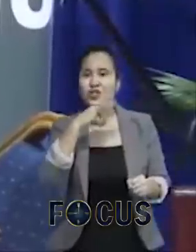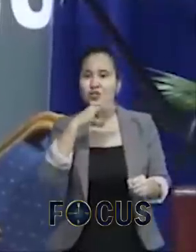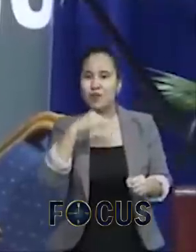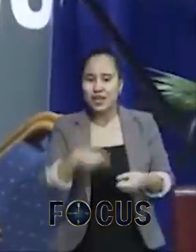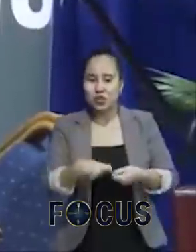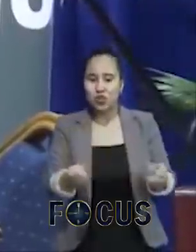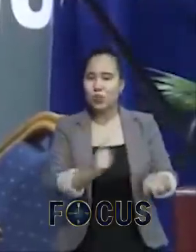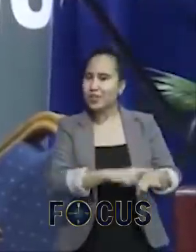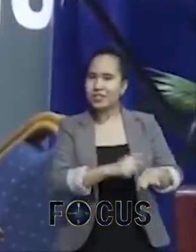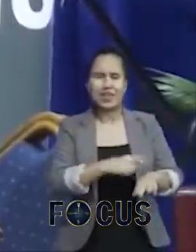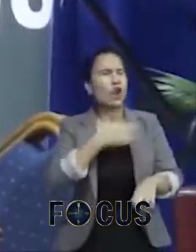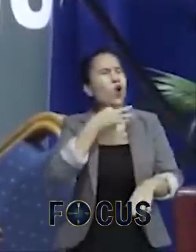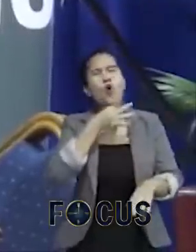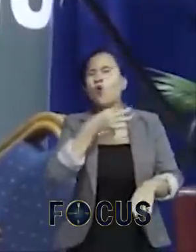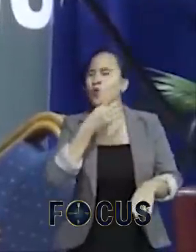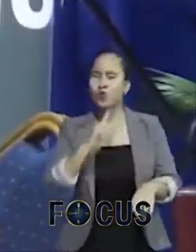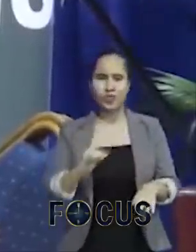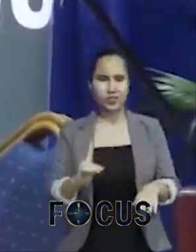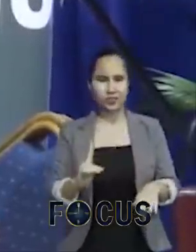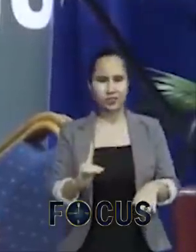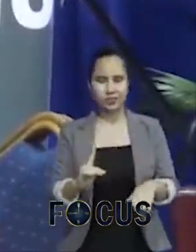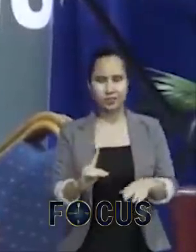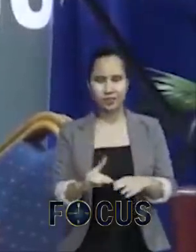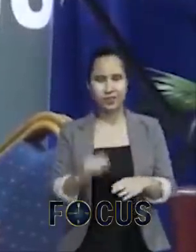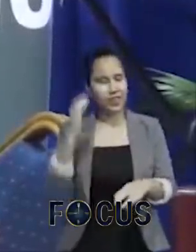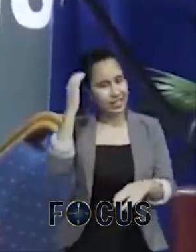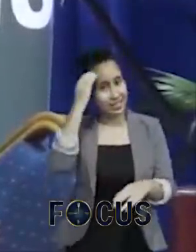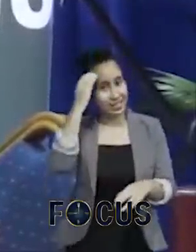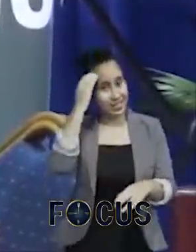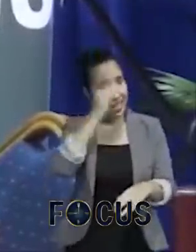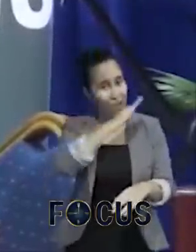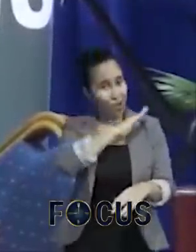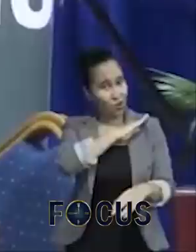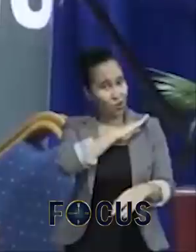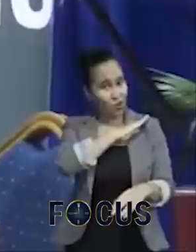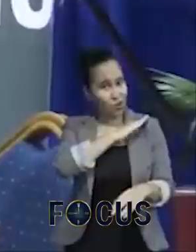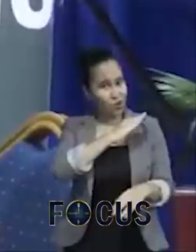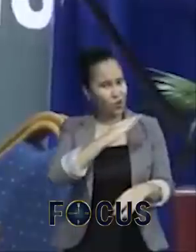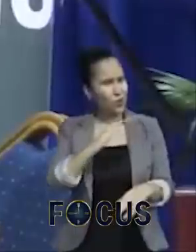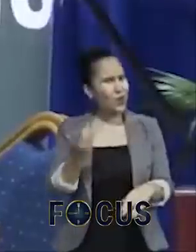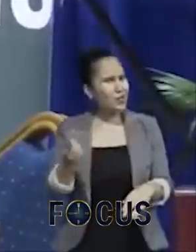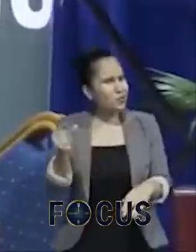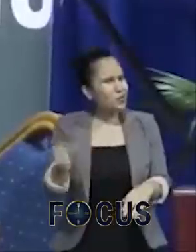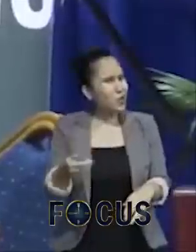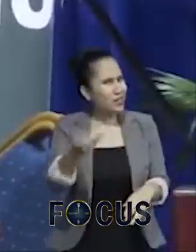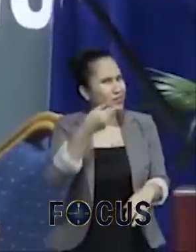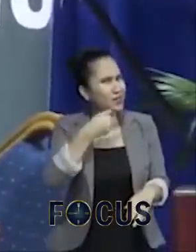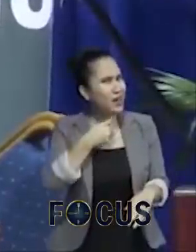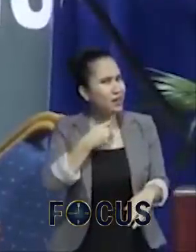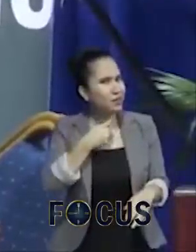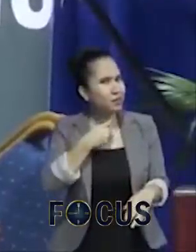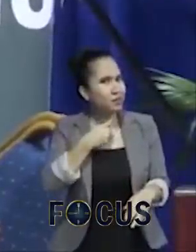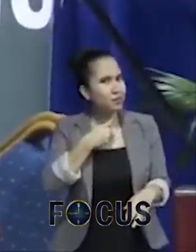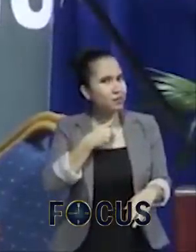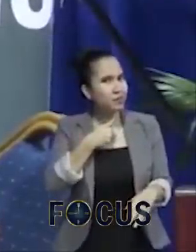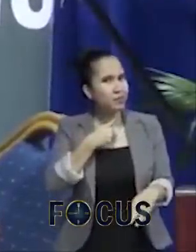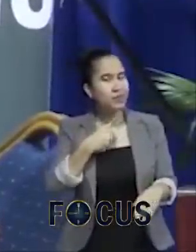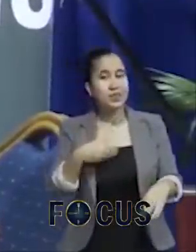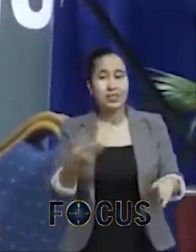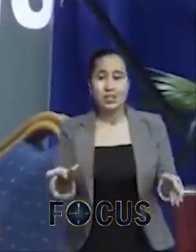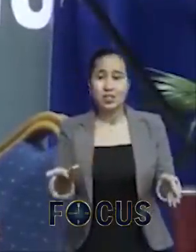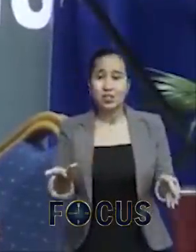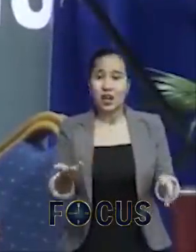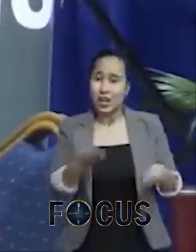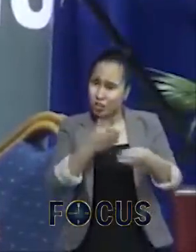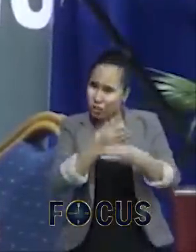openingstijden. Neem daarbij dan ook gelijk mee, want de vraag was mij gesteld, geldt alfabetische volgorde